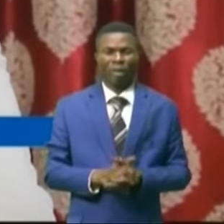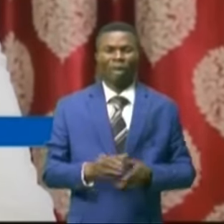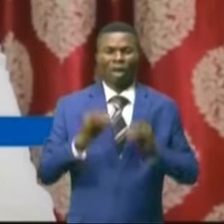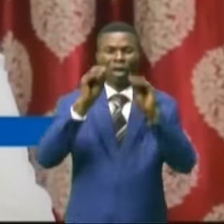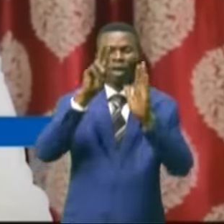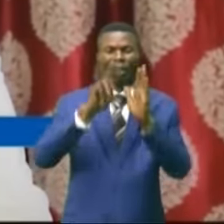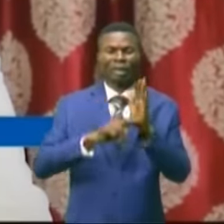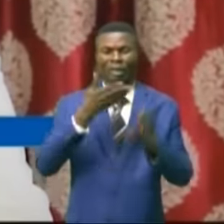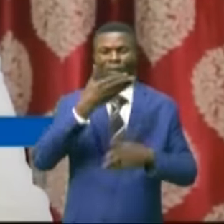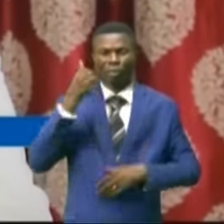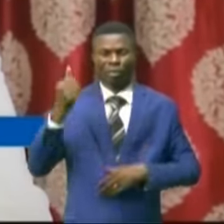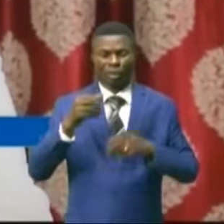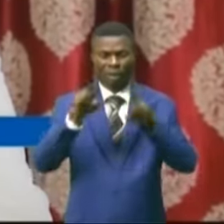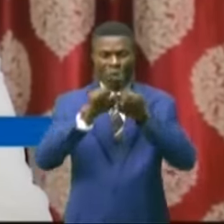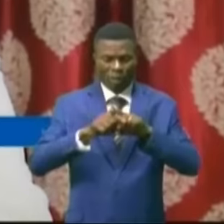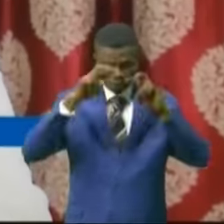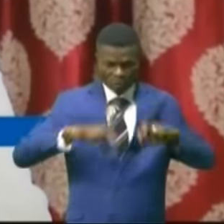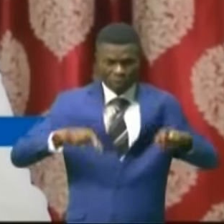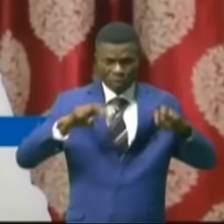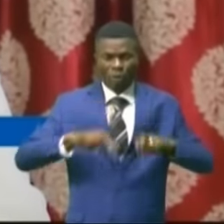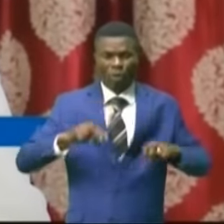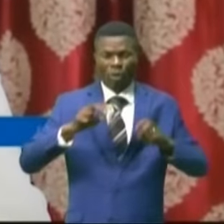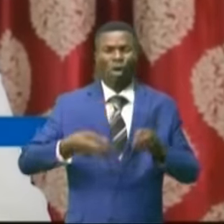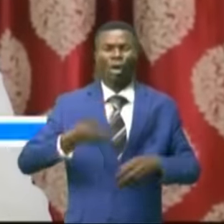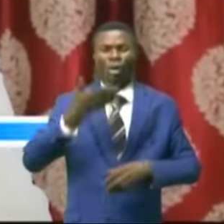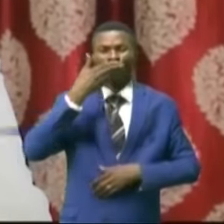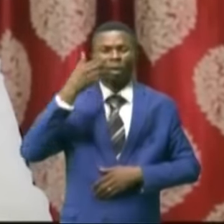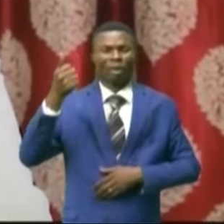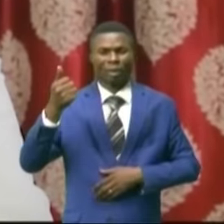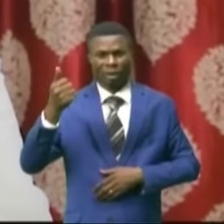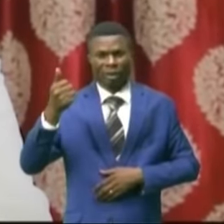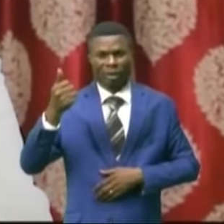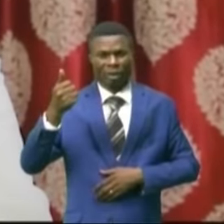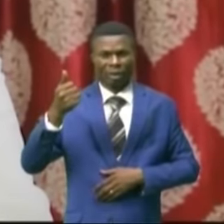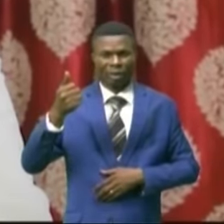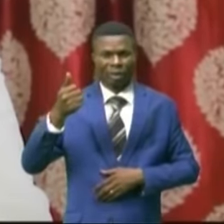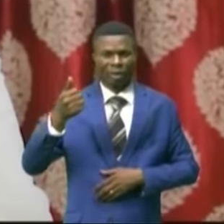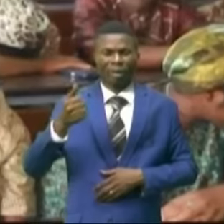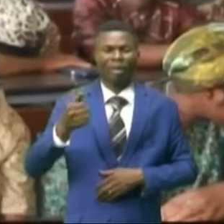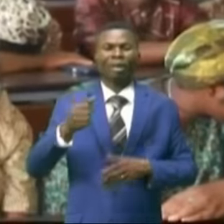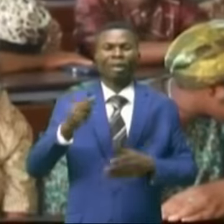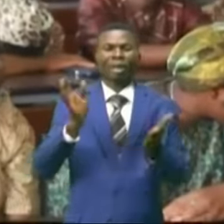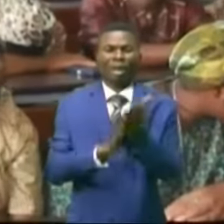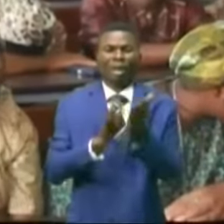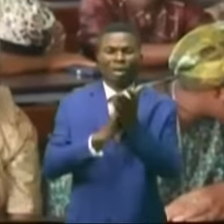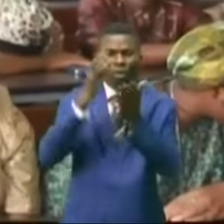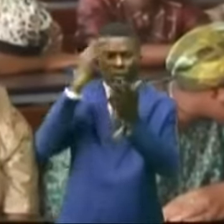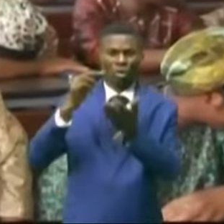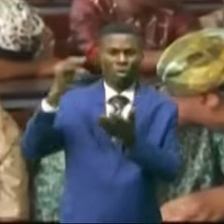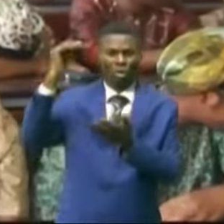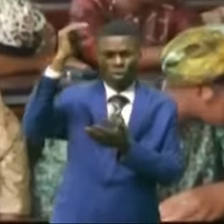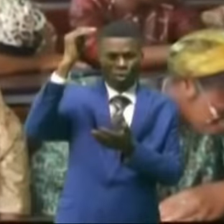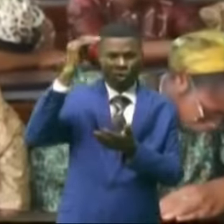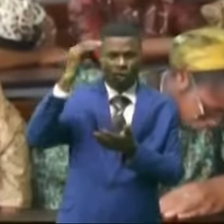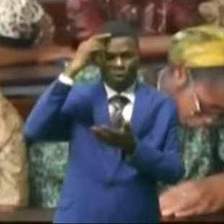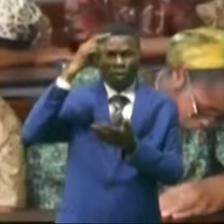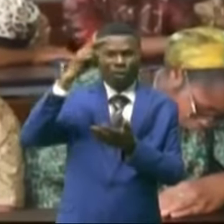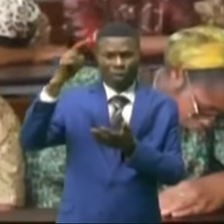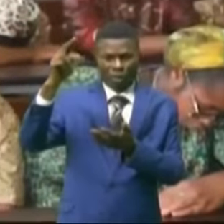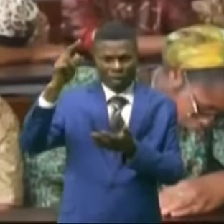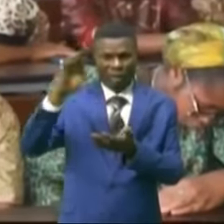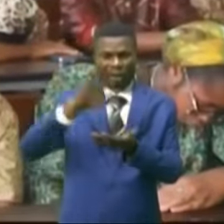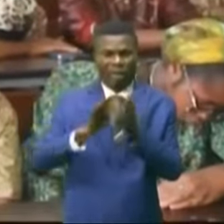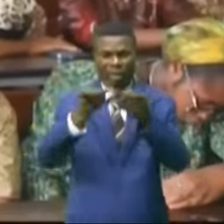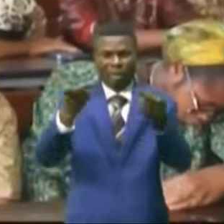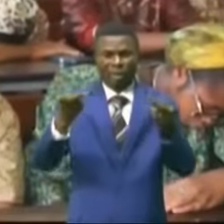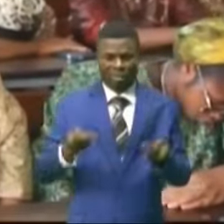de recherche audacieuse, ces établissements universitaires et supérieurs catholiques